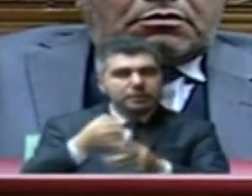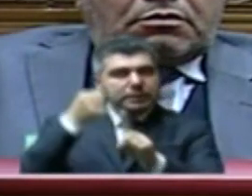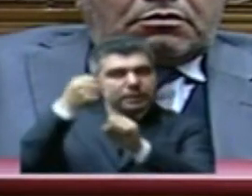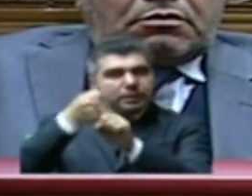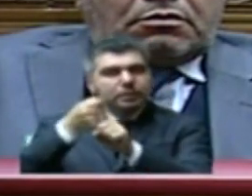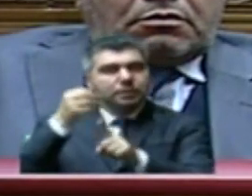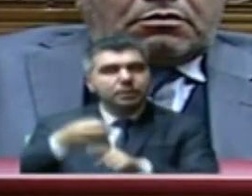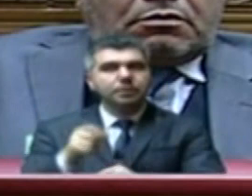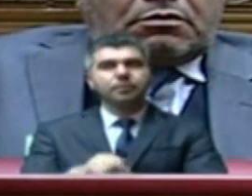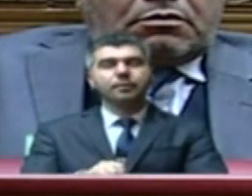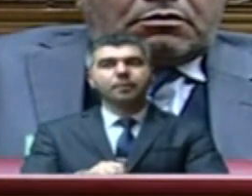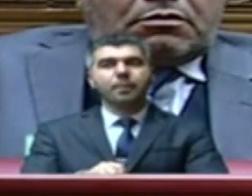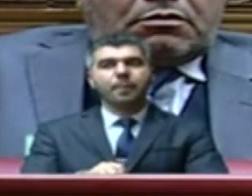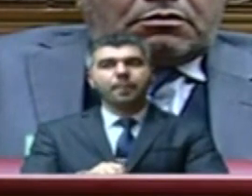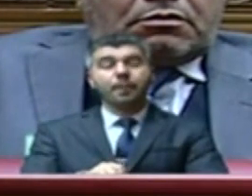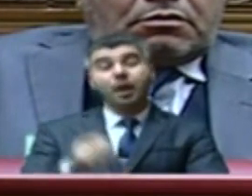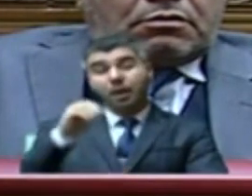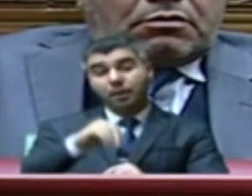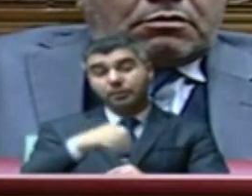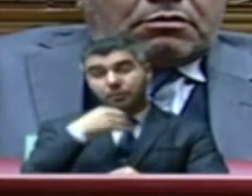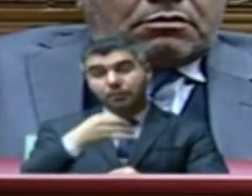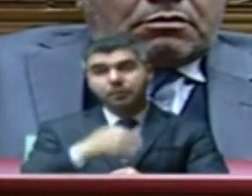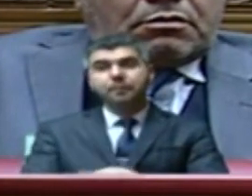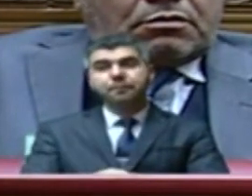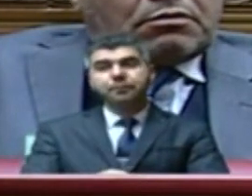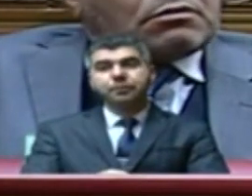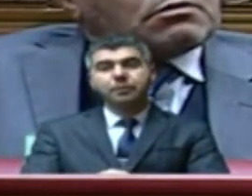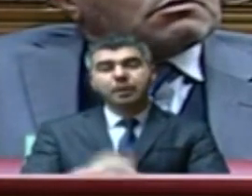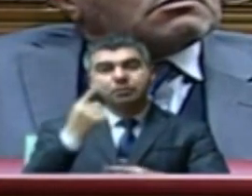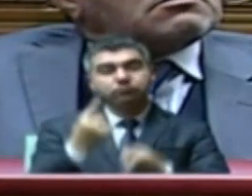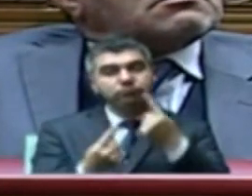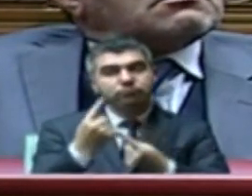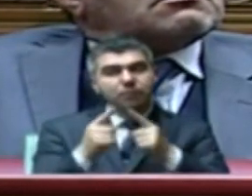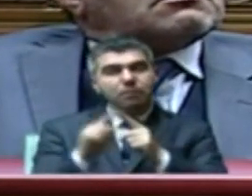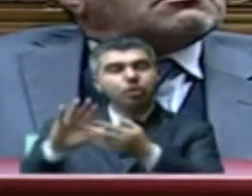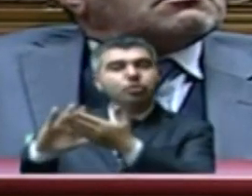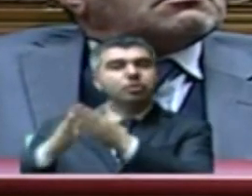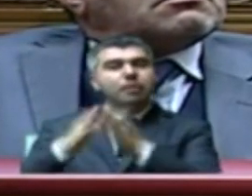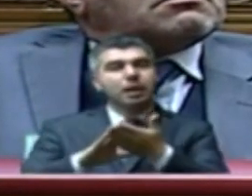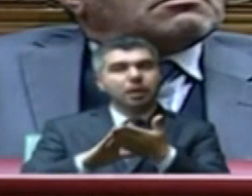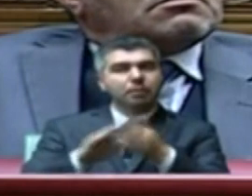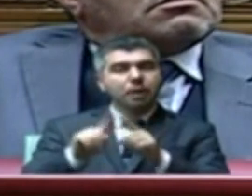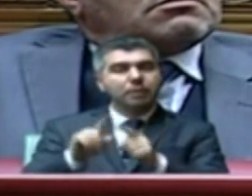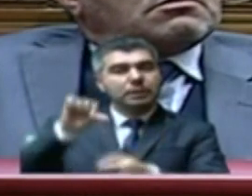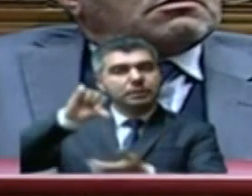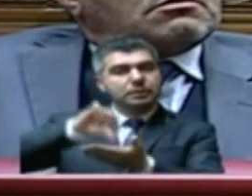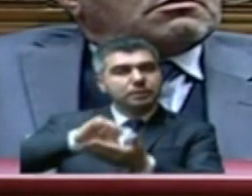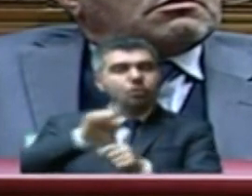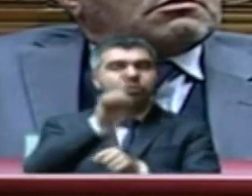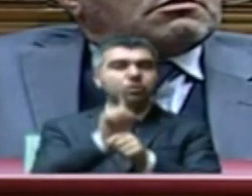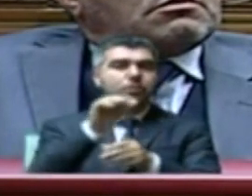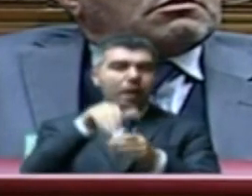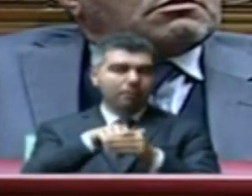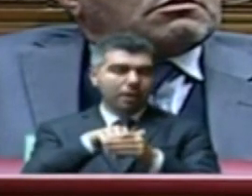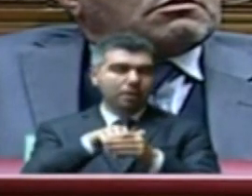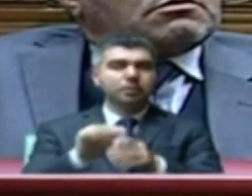من قبل المجتمع المدني. تنذكروا أيضا واحد الخطوة جريئة دارها المجتمع المدني في جماعة النحيت بحيث عوض